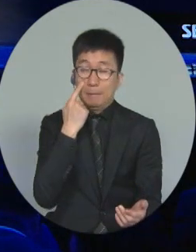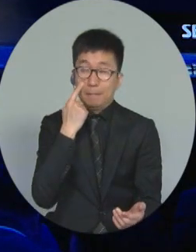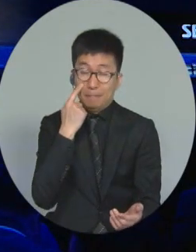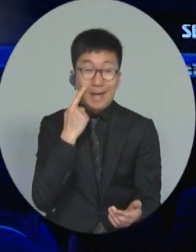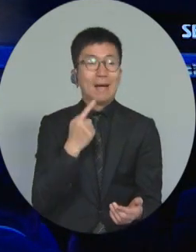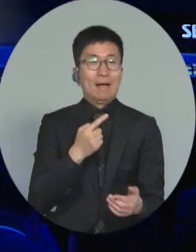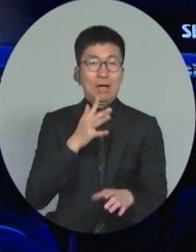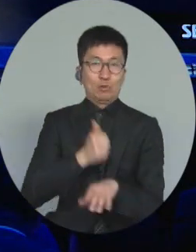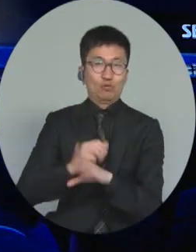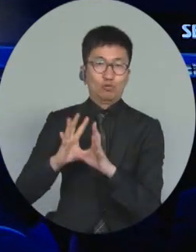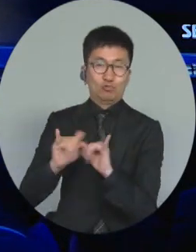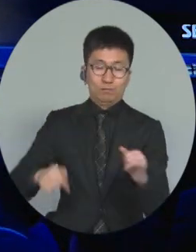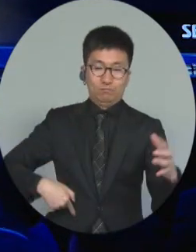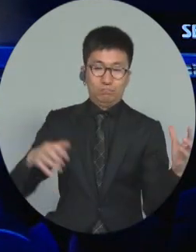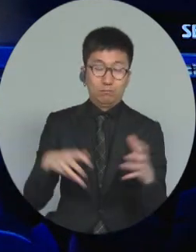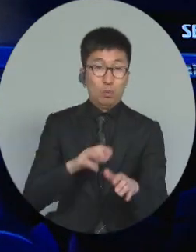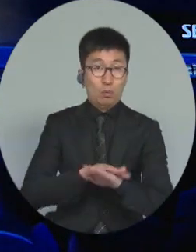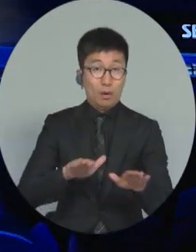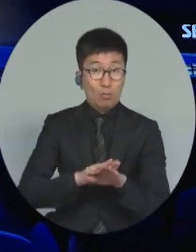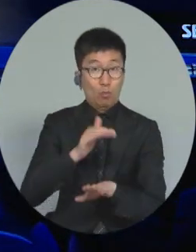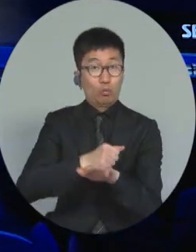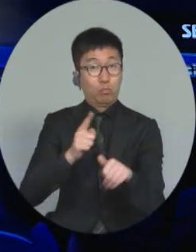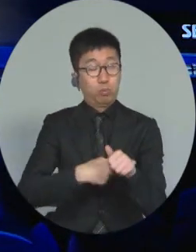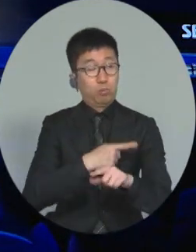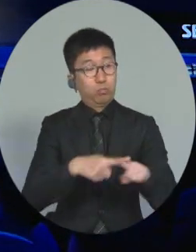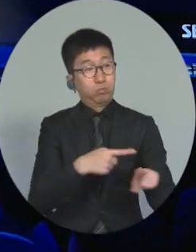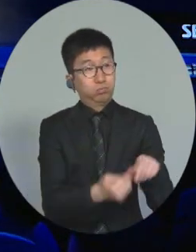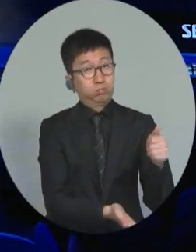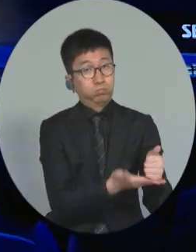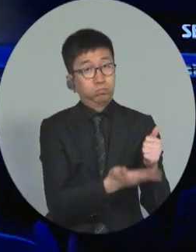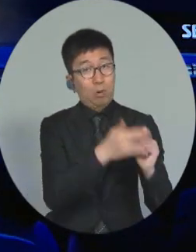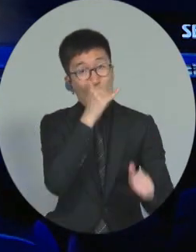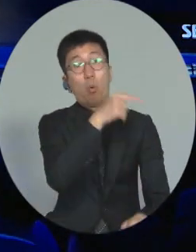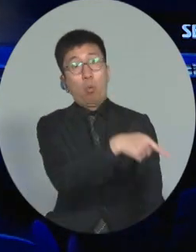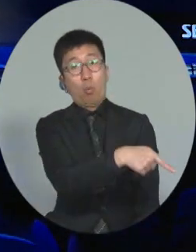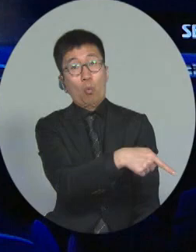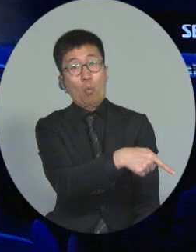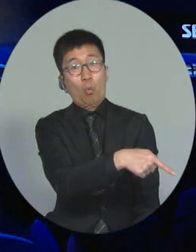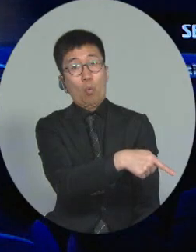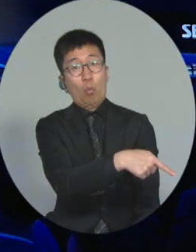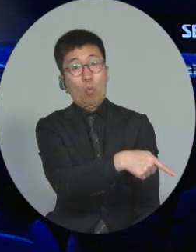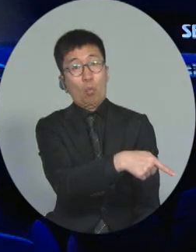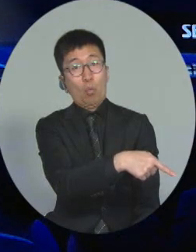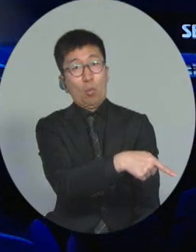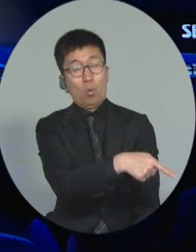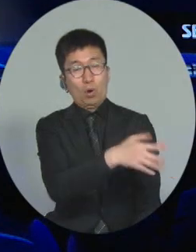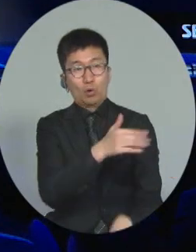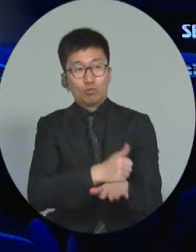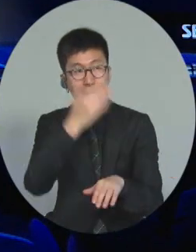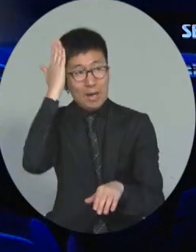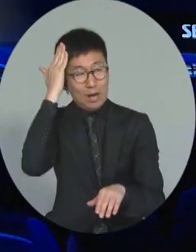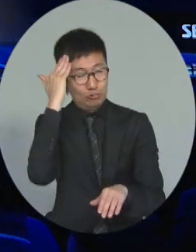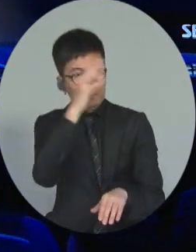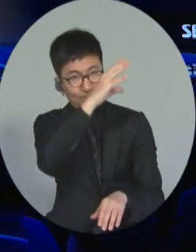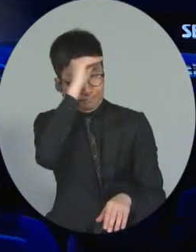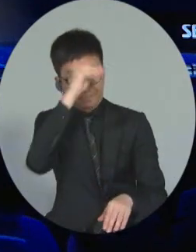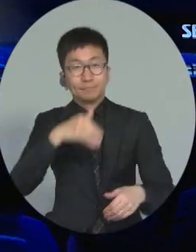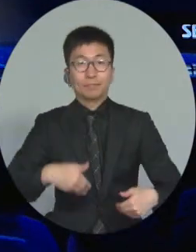도입 방법을 숙고할 때 높은 평가를 받을 수 있도록 제도와 문화를 바꾸어 나가야